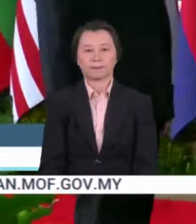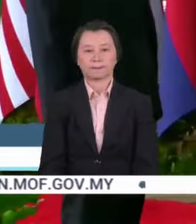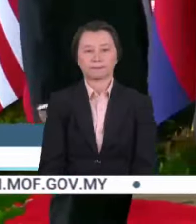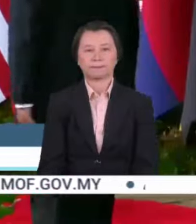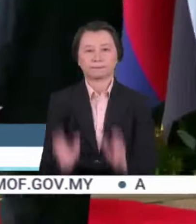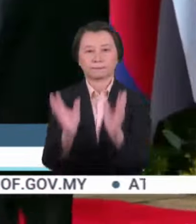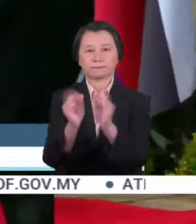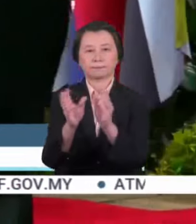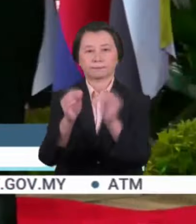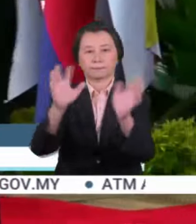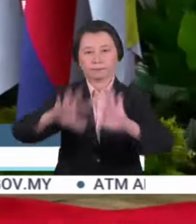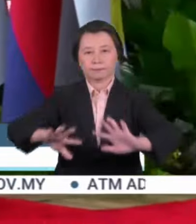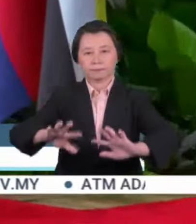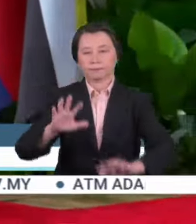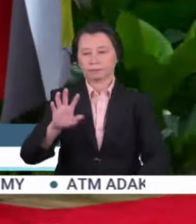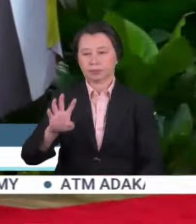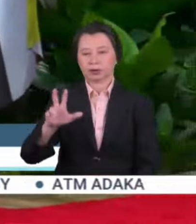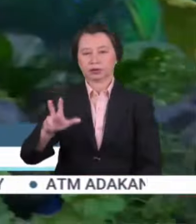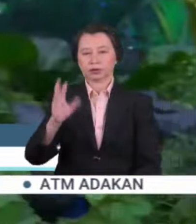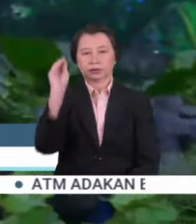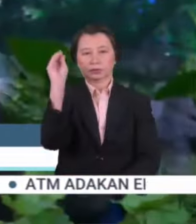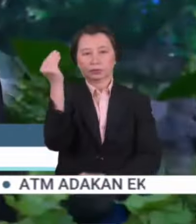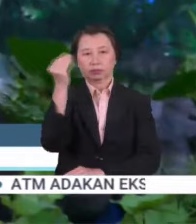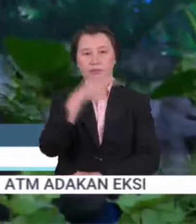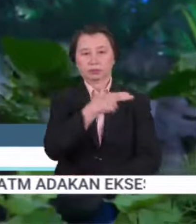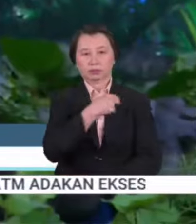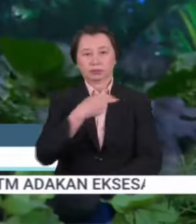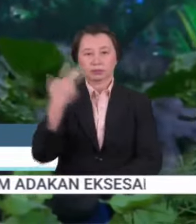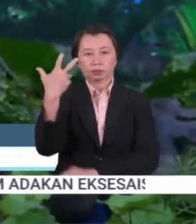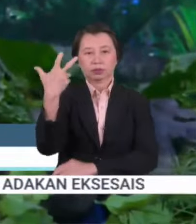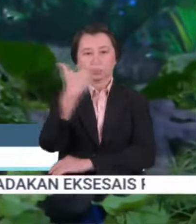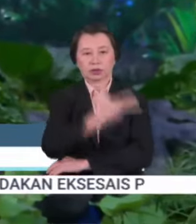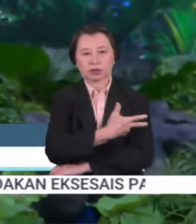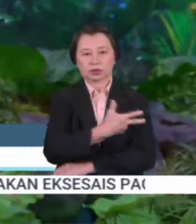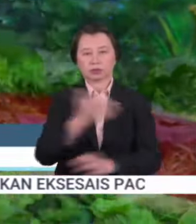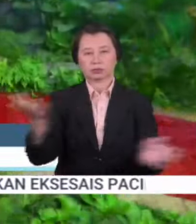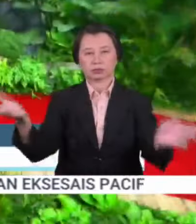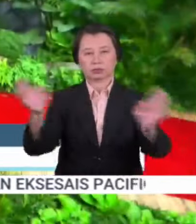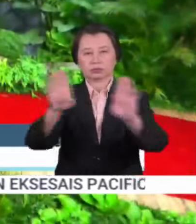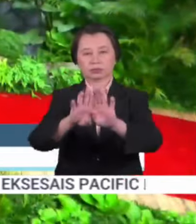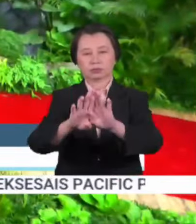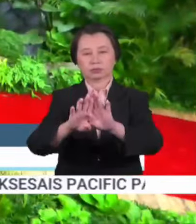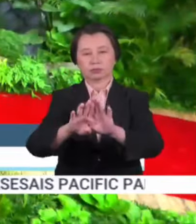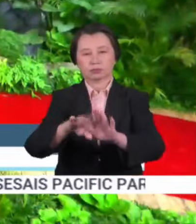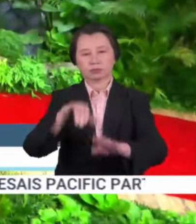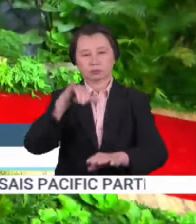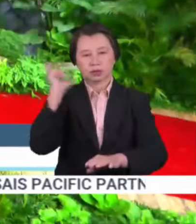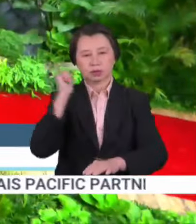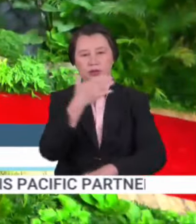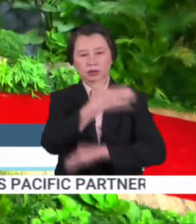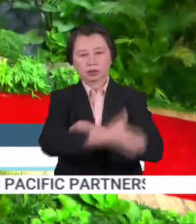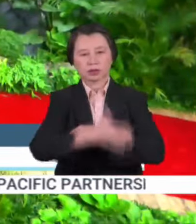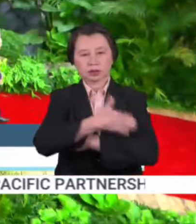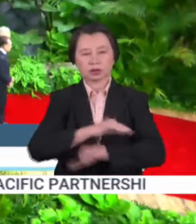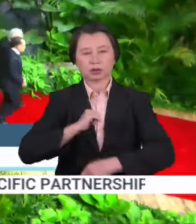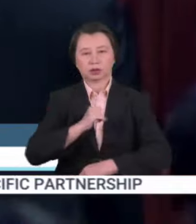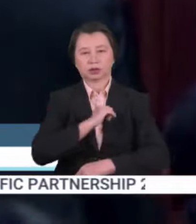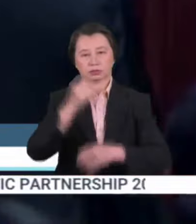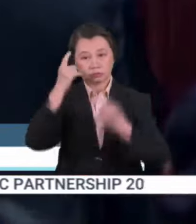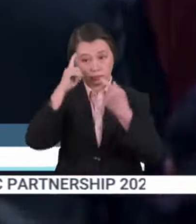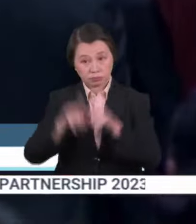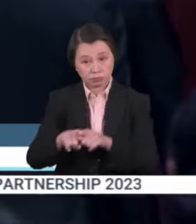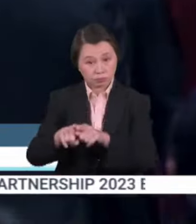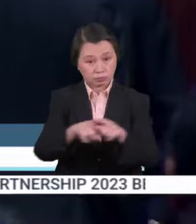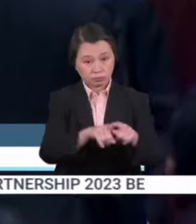sidang kemuncak ASEAN ke-43 di Jakarta Indonesia selama 3 hari melabuhkan tirainya semalam negara-negara anggota sebulat suara